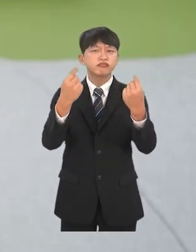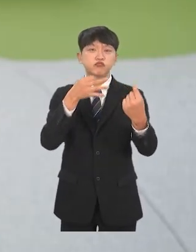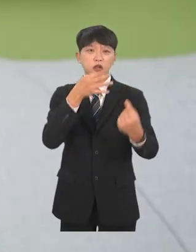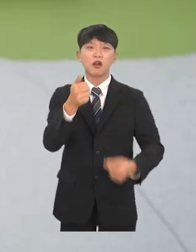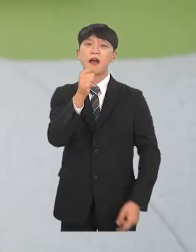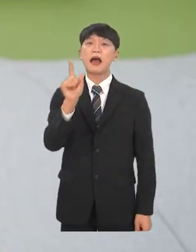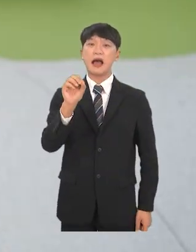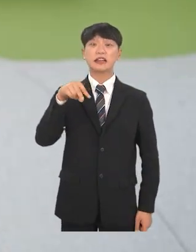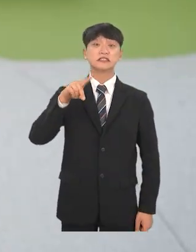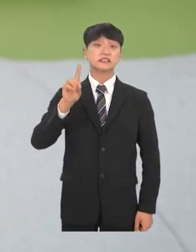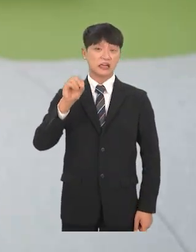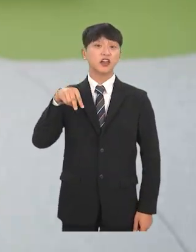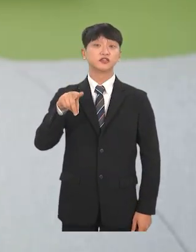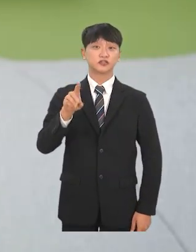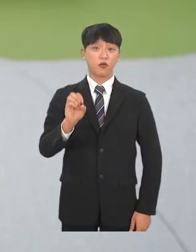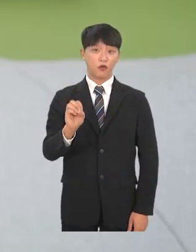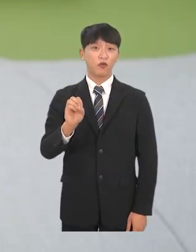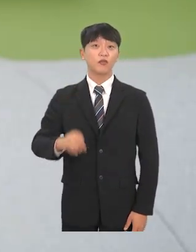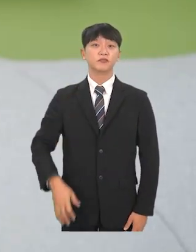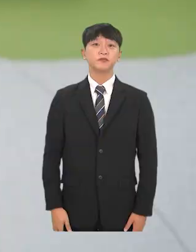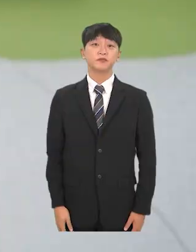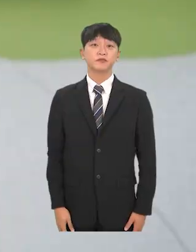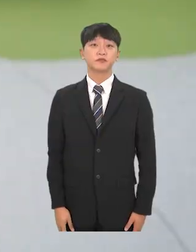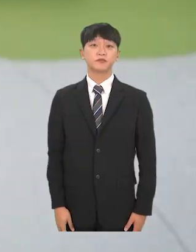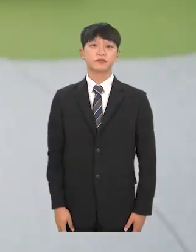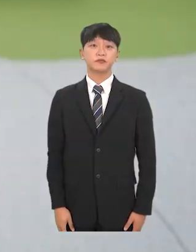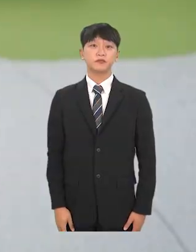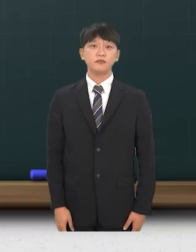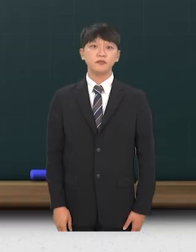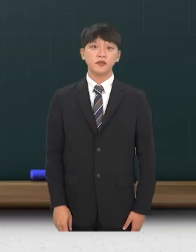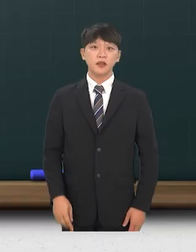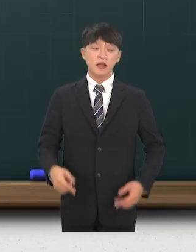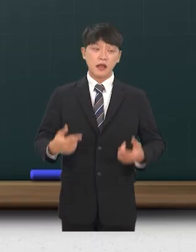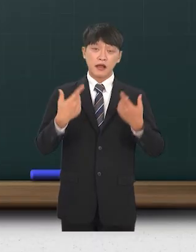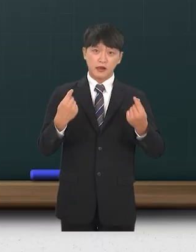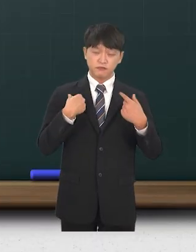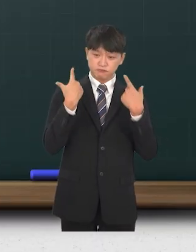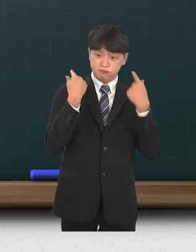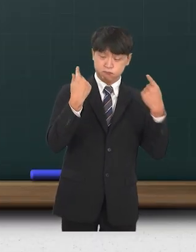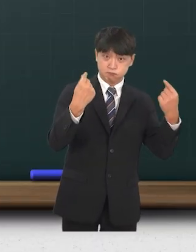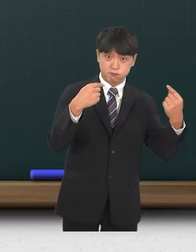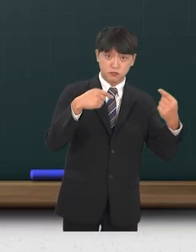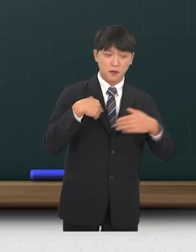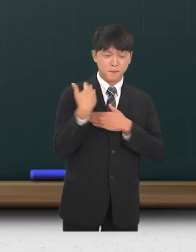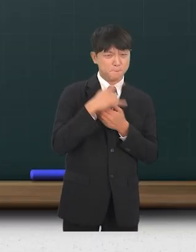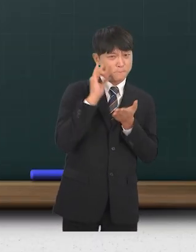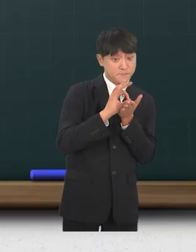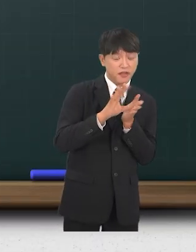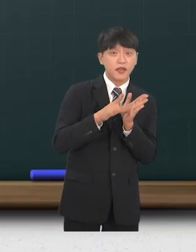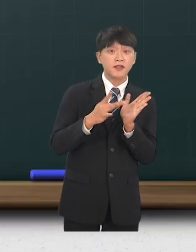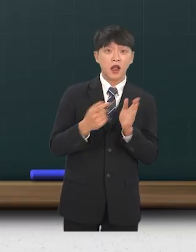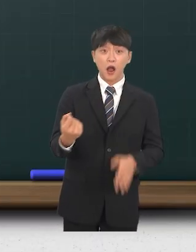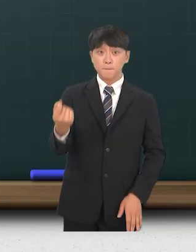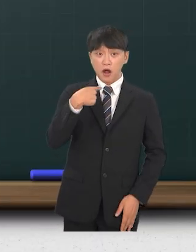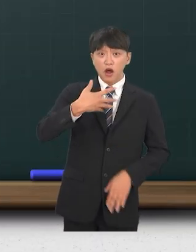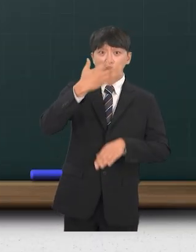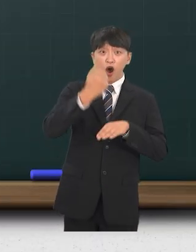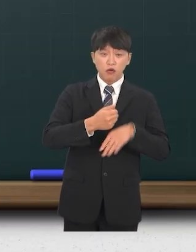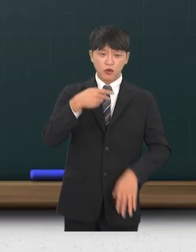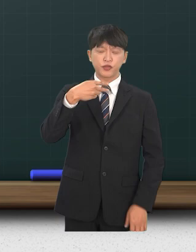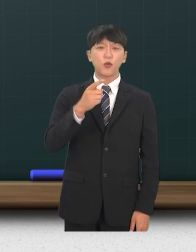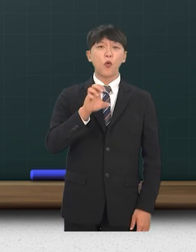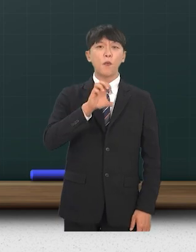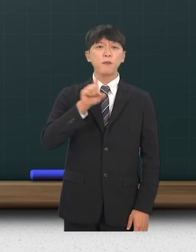것도 원래 상태로 되돌아가려는 향상성 때문입니다. 늘 같은 상태를 유지하던 우리 몸에 마약이 들어오면